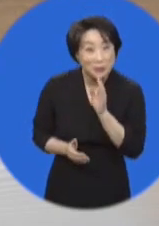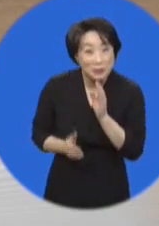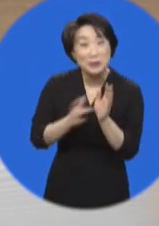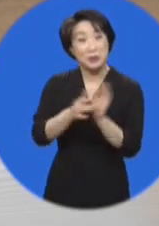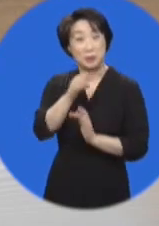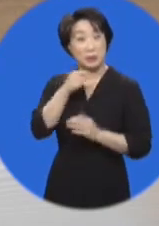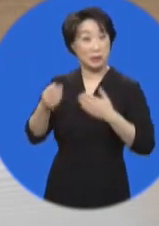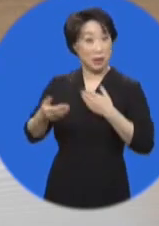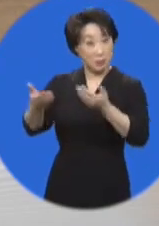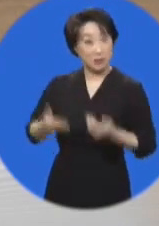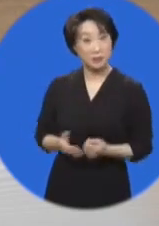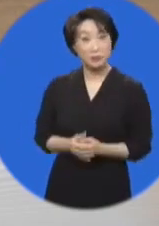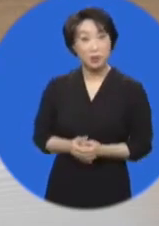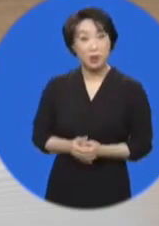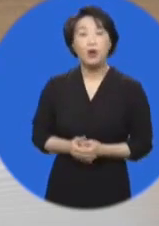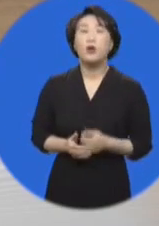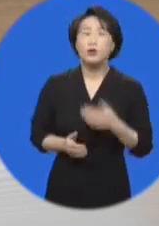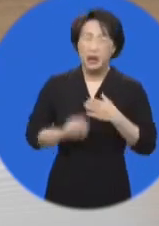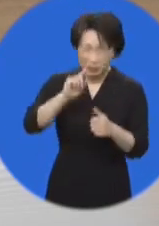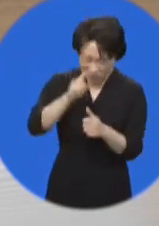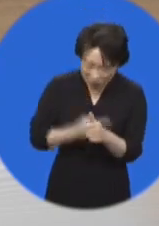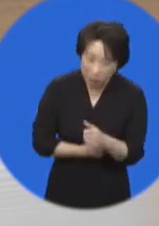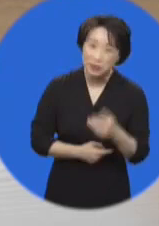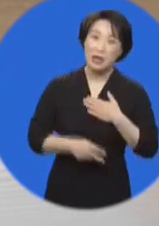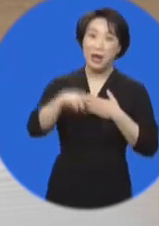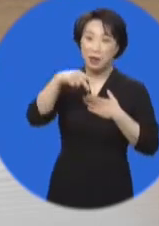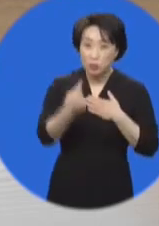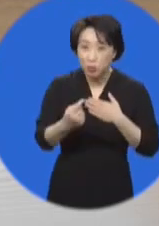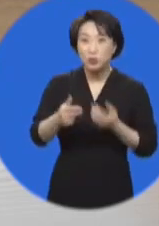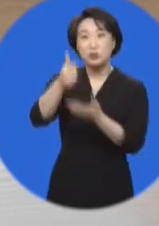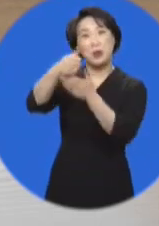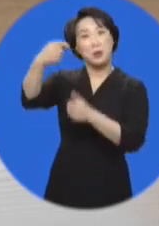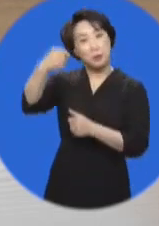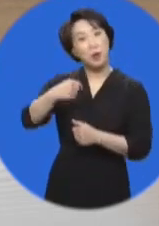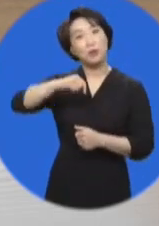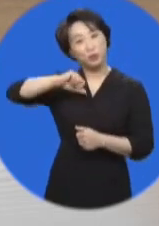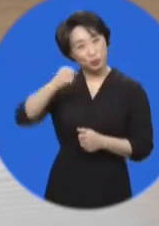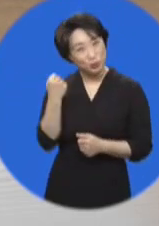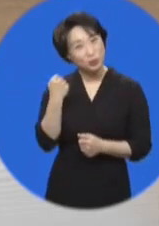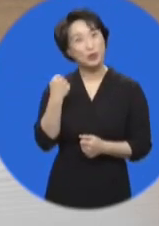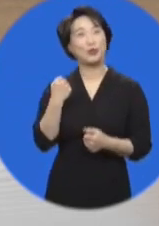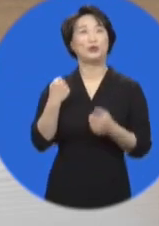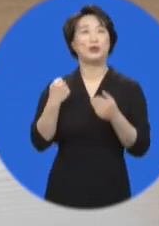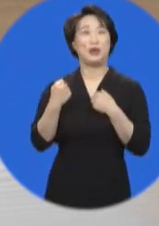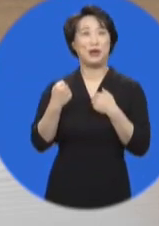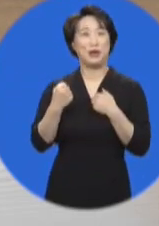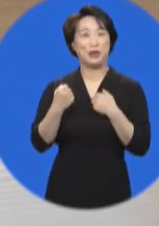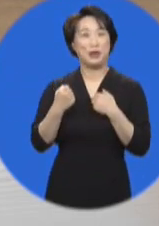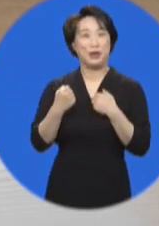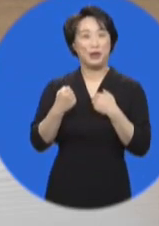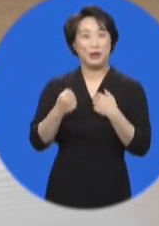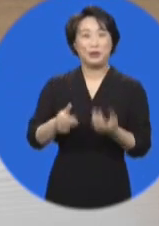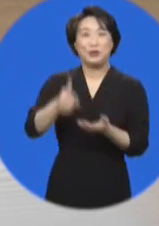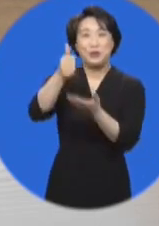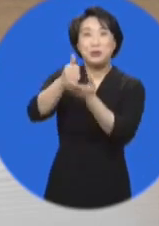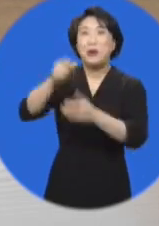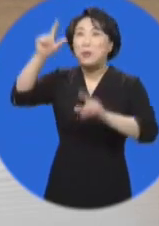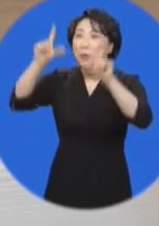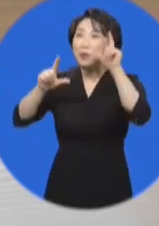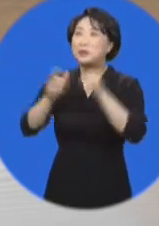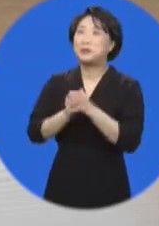내게 주셨다면 당연히 나도 그분의 명령을 받들어 주님의